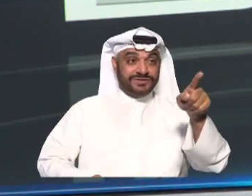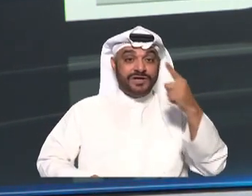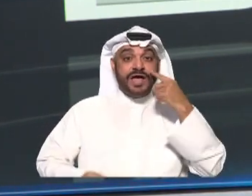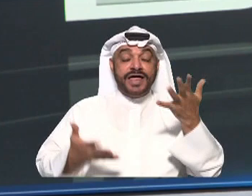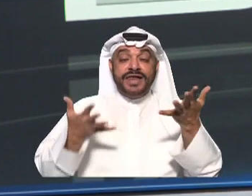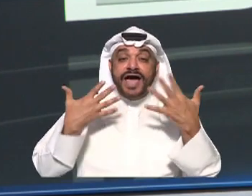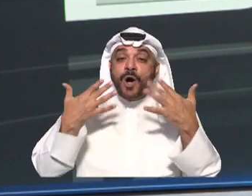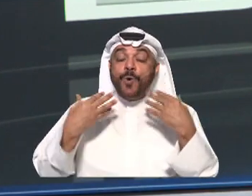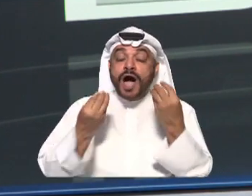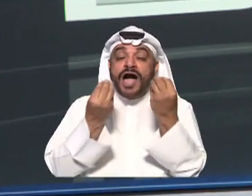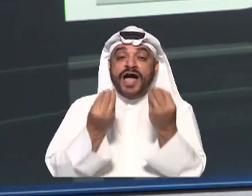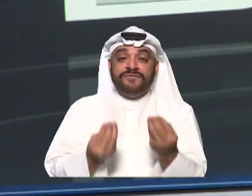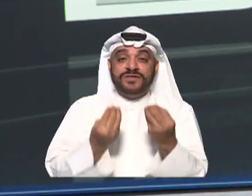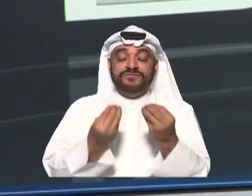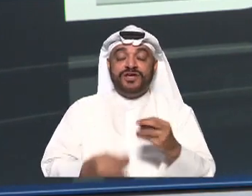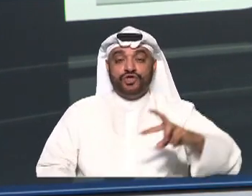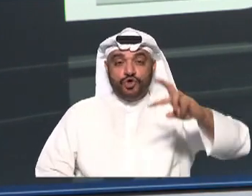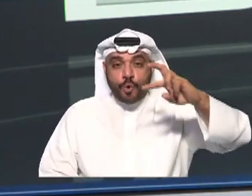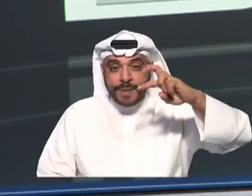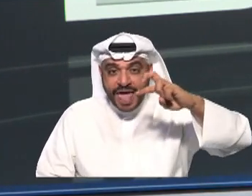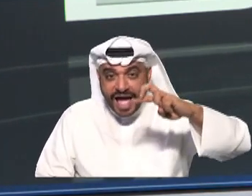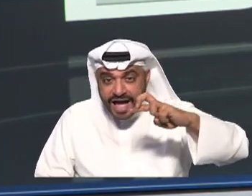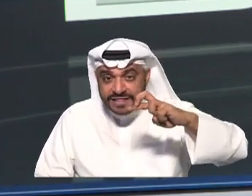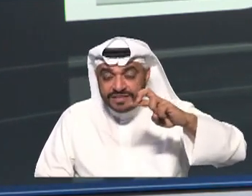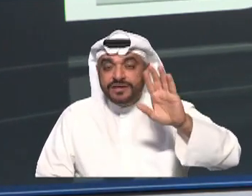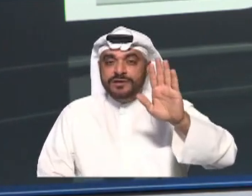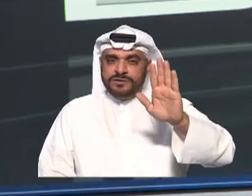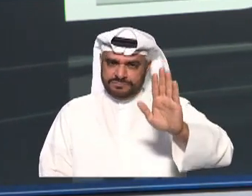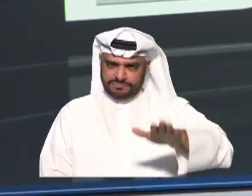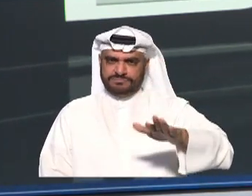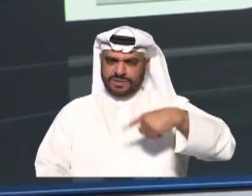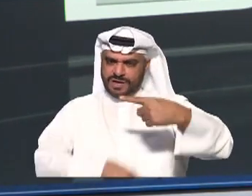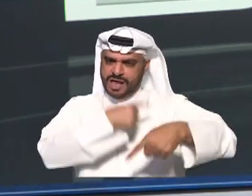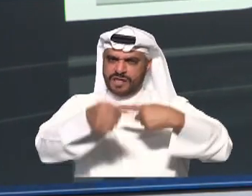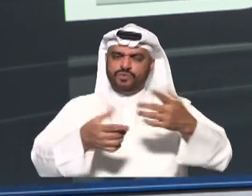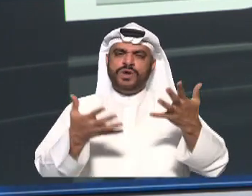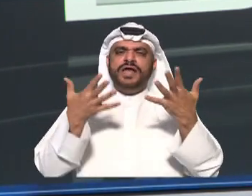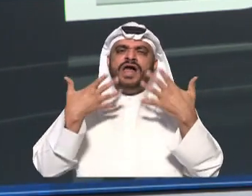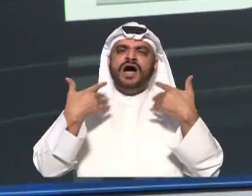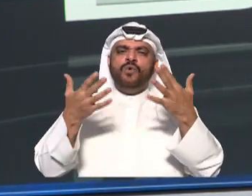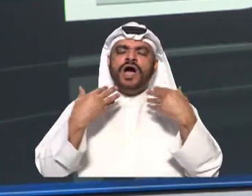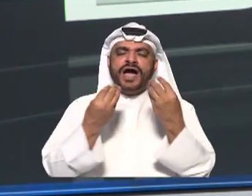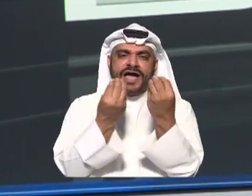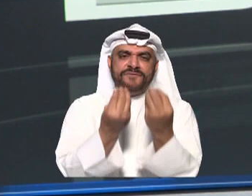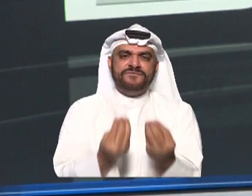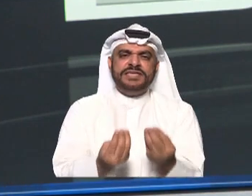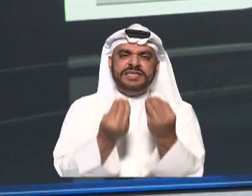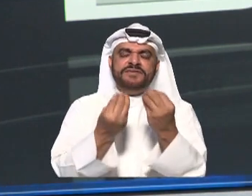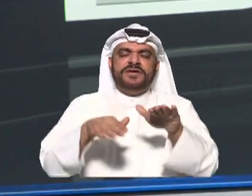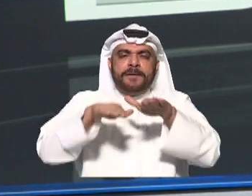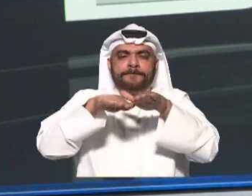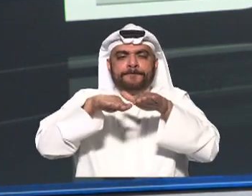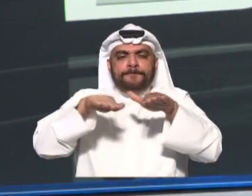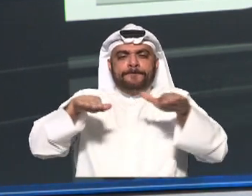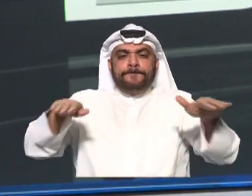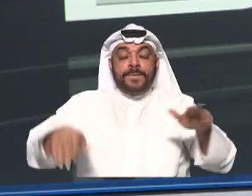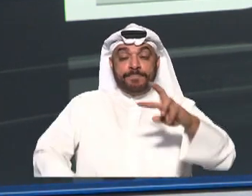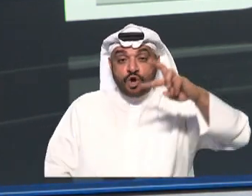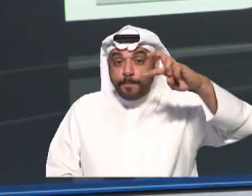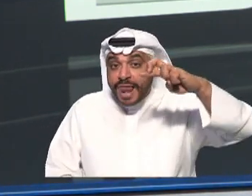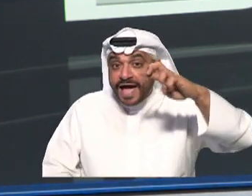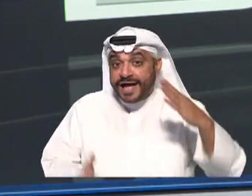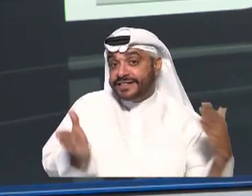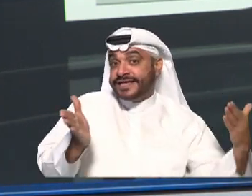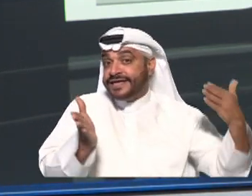جنوبية شرقية ابتداء من يوم الأحد وراح تستمر معنا حتى يوم الأربعاء، رياح راح تكون خفيفة إلى معتدلة السرعة بشكل عام، لكن